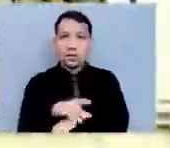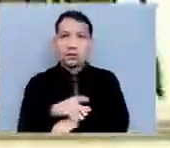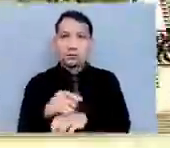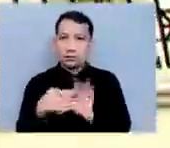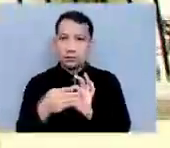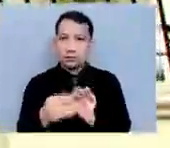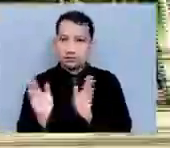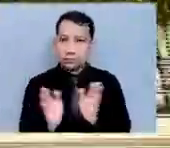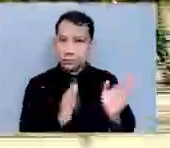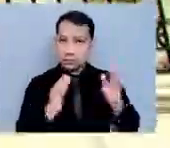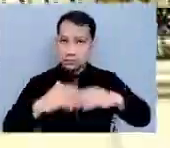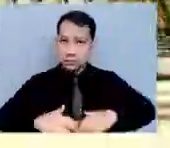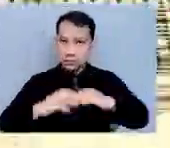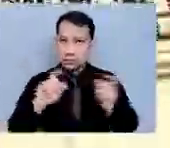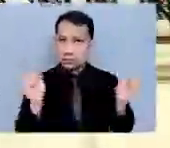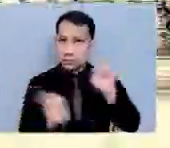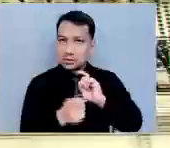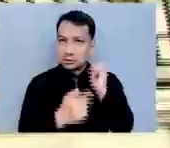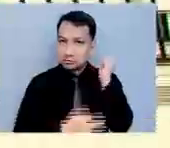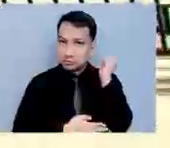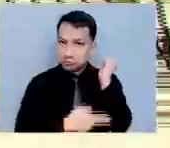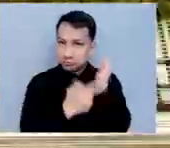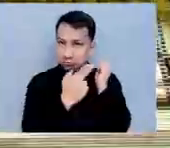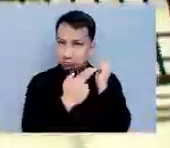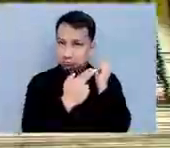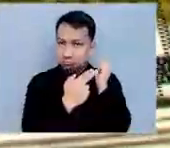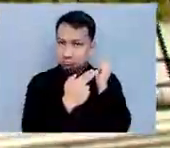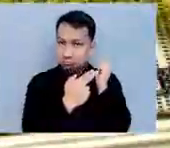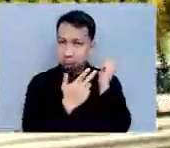plano na i-convert ito sa isang hotel.